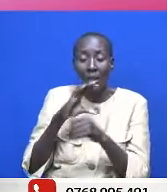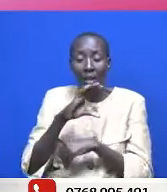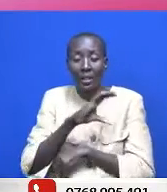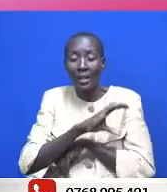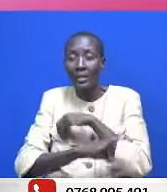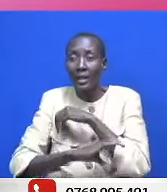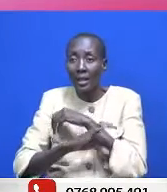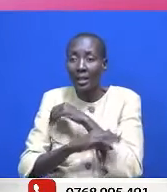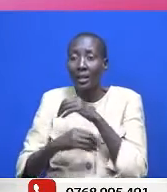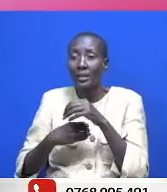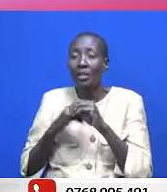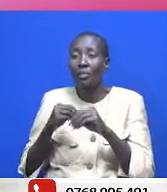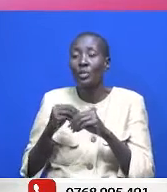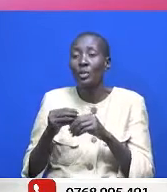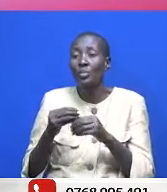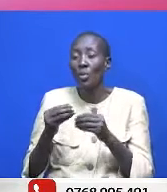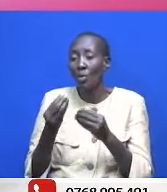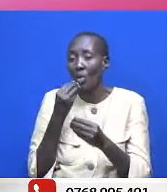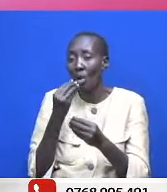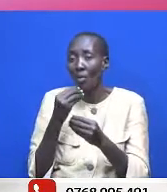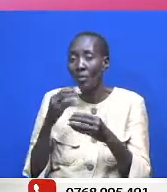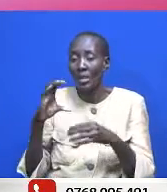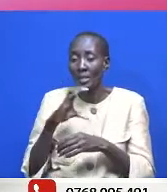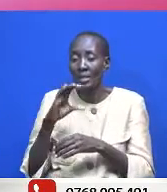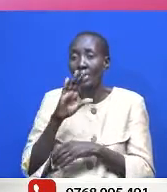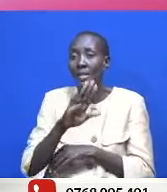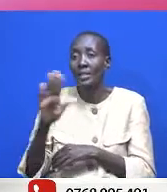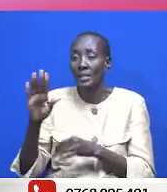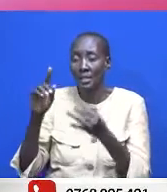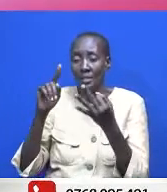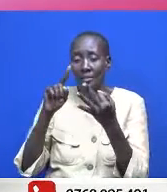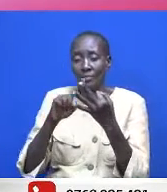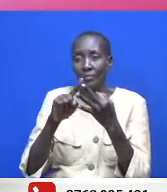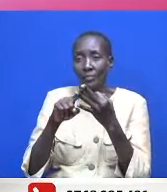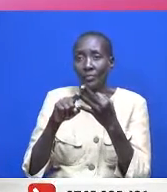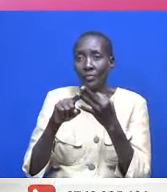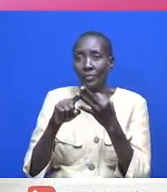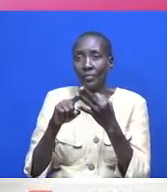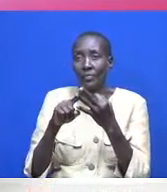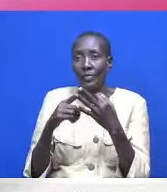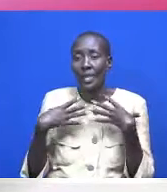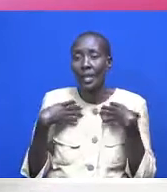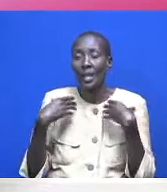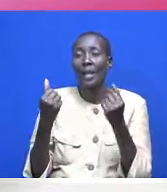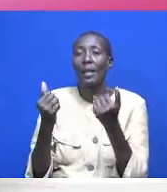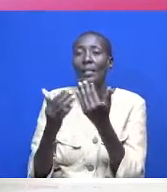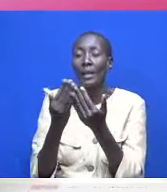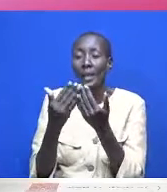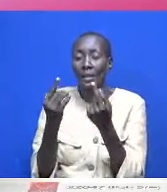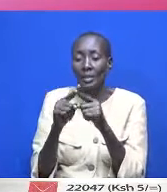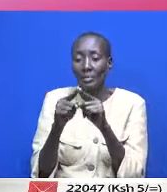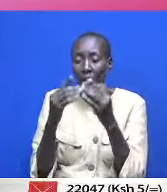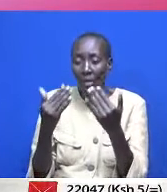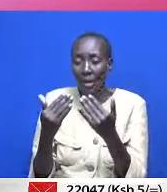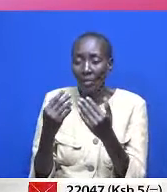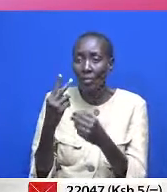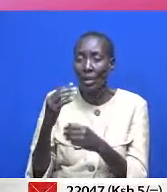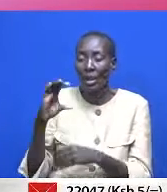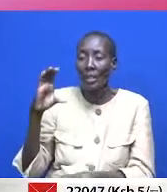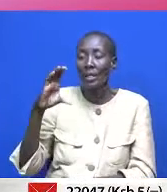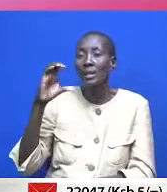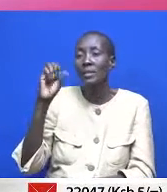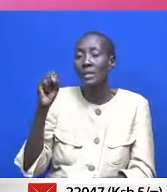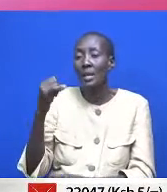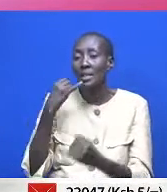inaweza kuzilisha wananchi wake. Tulikuwa angalia mambo ya universal healthcare. Sasa tunaona vile waziri alikuwa akihojiwa kule bunge. Na la